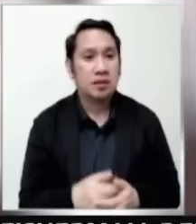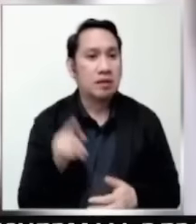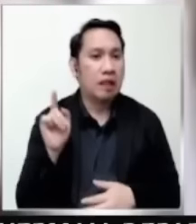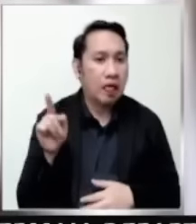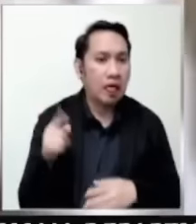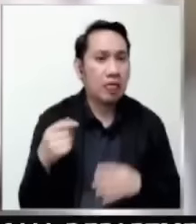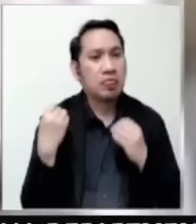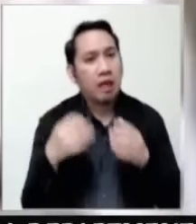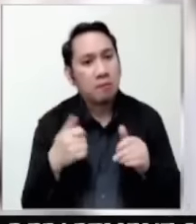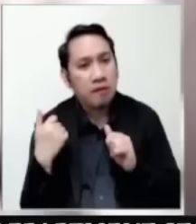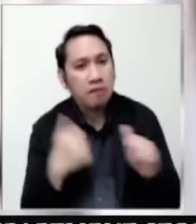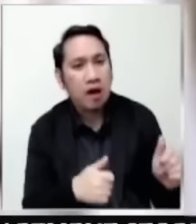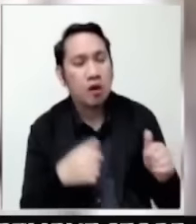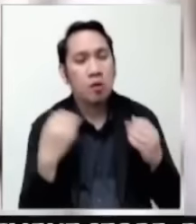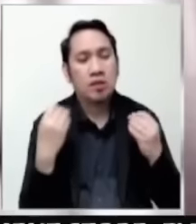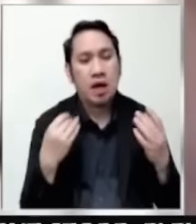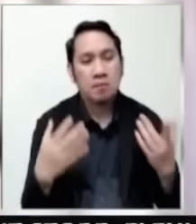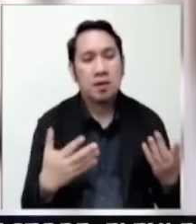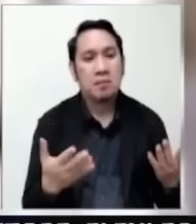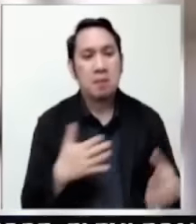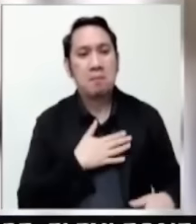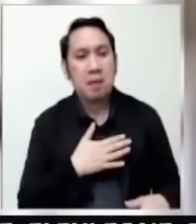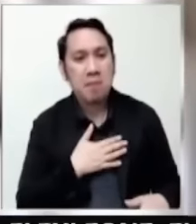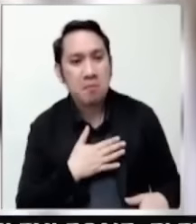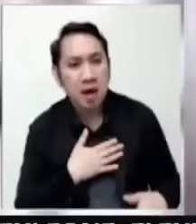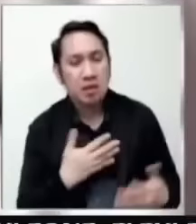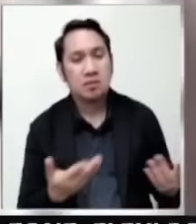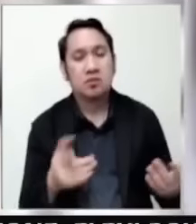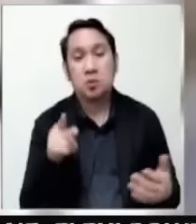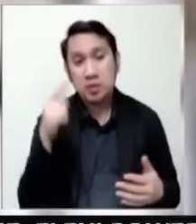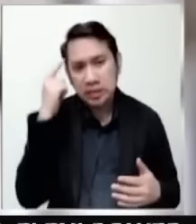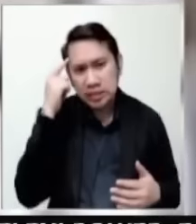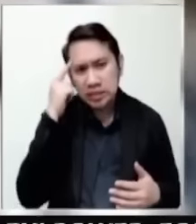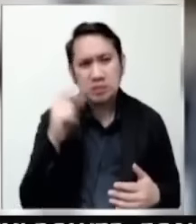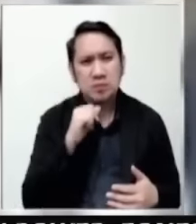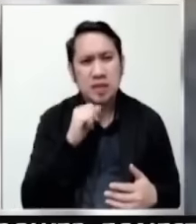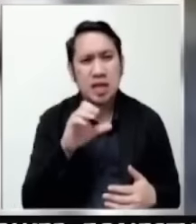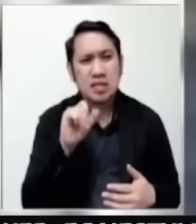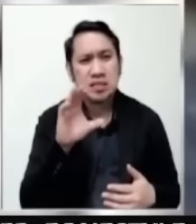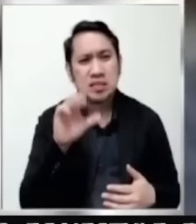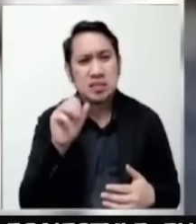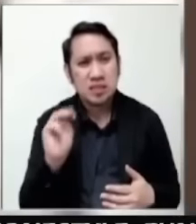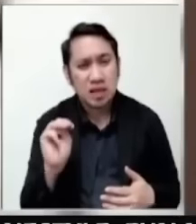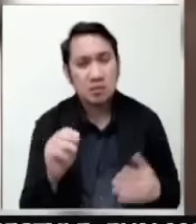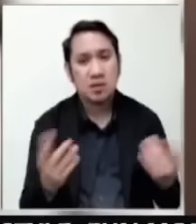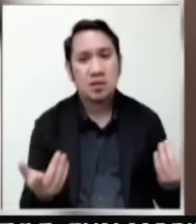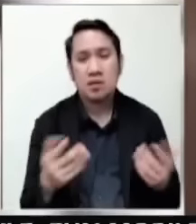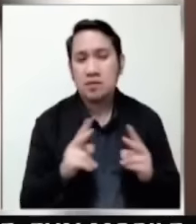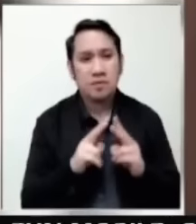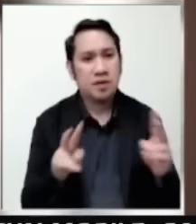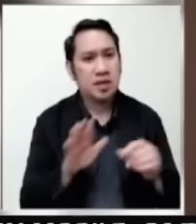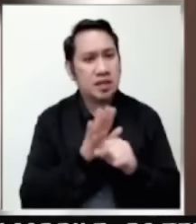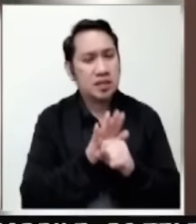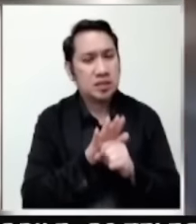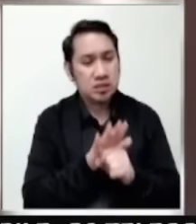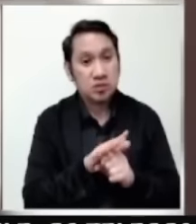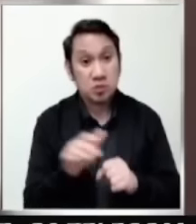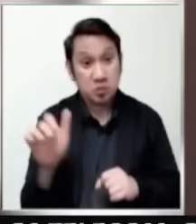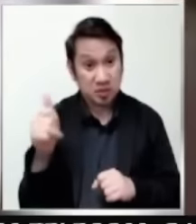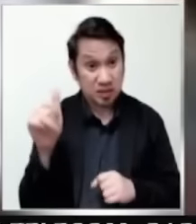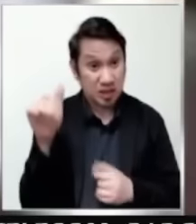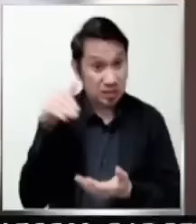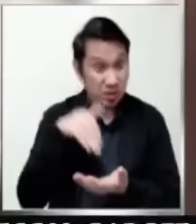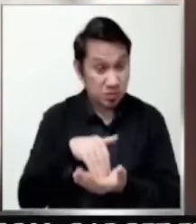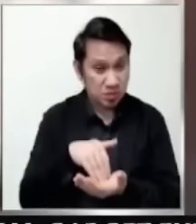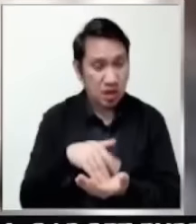nagmamine, dagsa po yung miners. Kaya naisip po, hindi po siya scam. Hindi po siya scammer. Nakaka-stress. Yung 10K na yon talagang sinugal